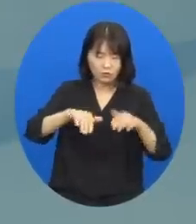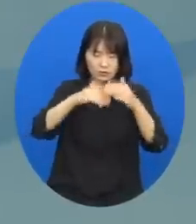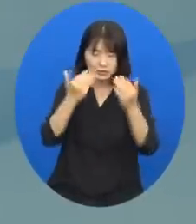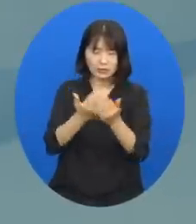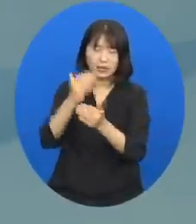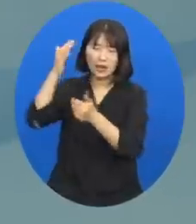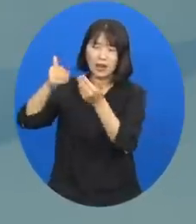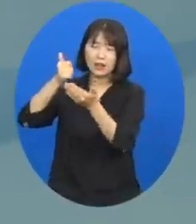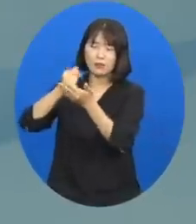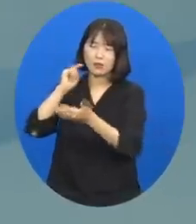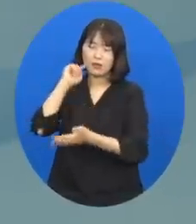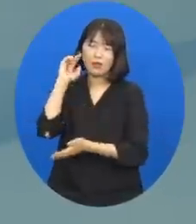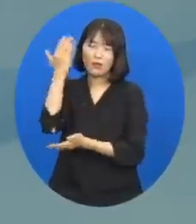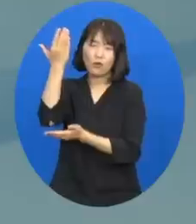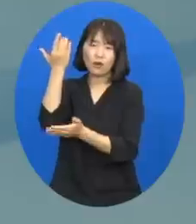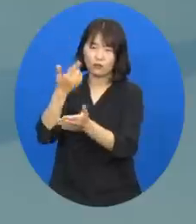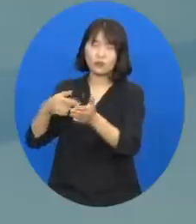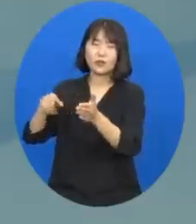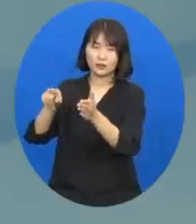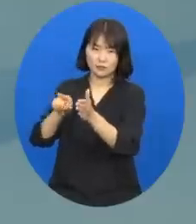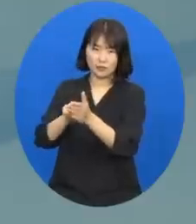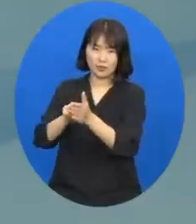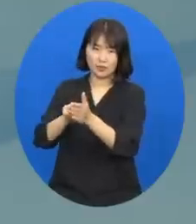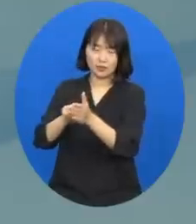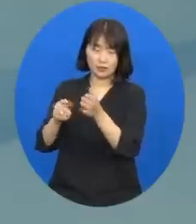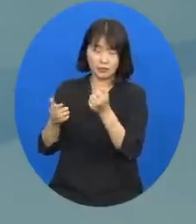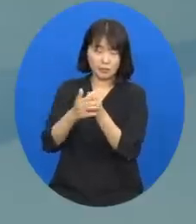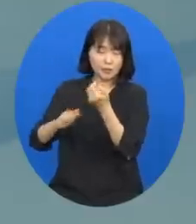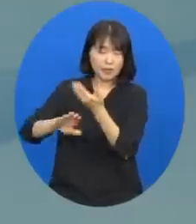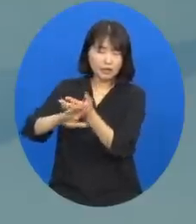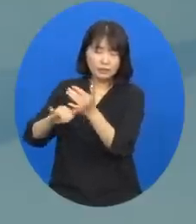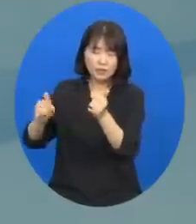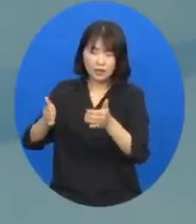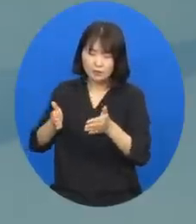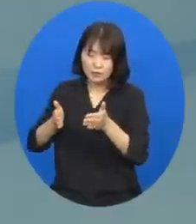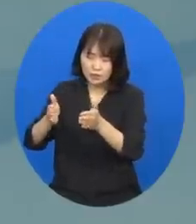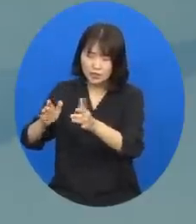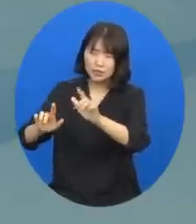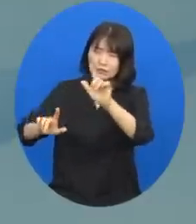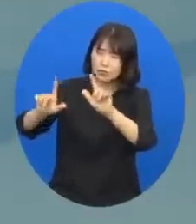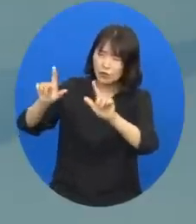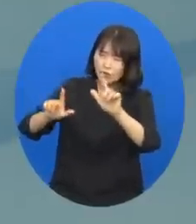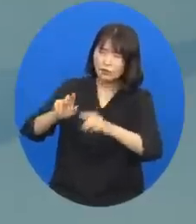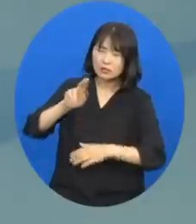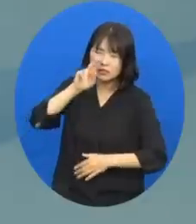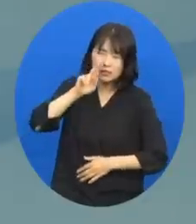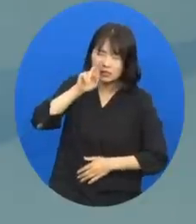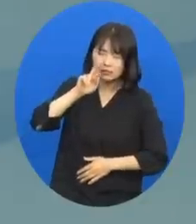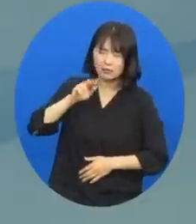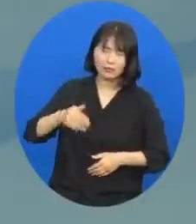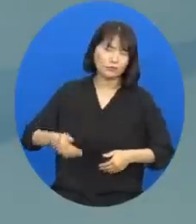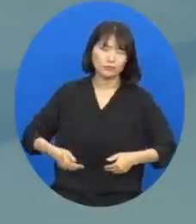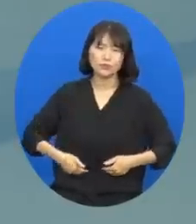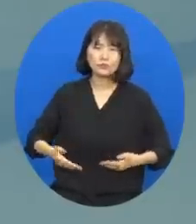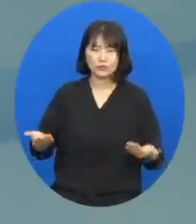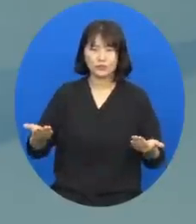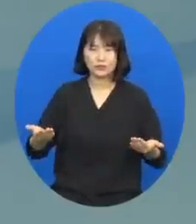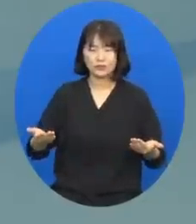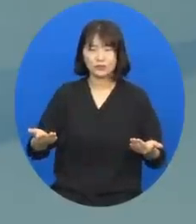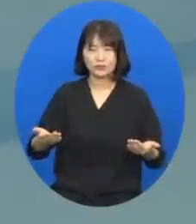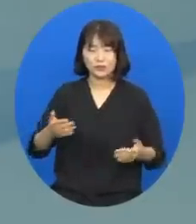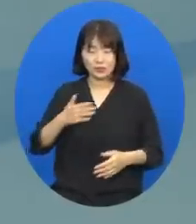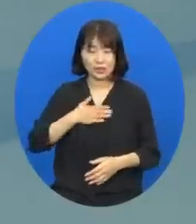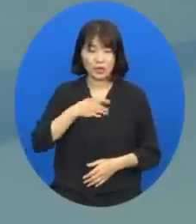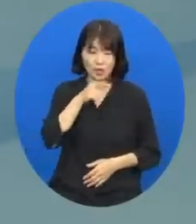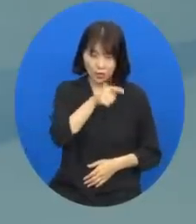그러니까 다른 사람의 길 다른 사람의 모수 시기 하며 질투 할 필요가 없어 나는 너를